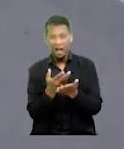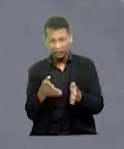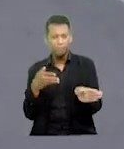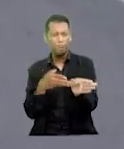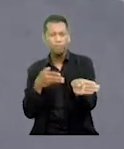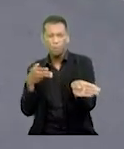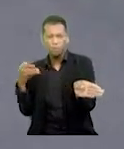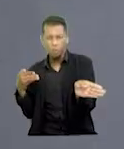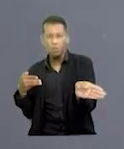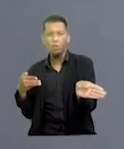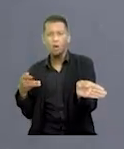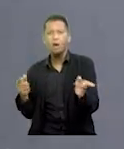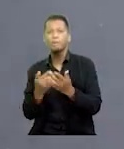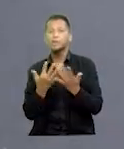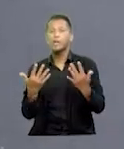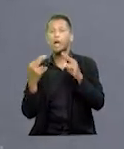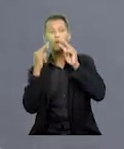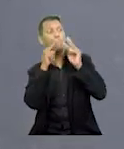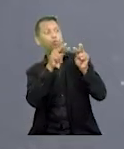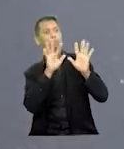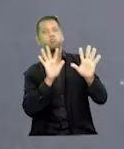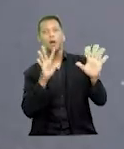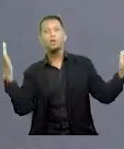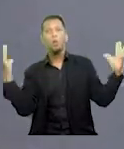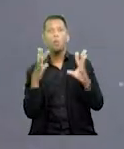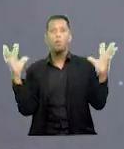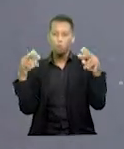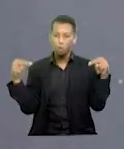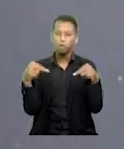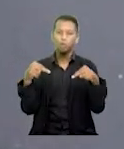yang mendatangi lokasi. Dari Bantul, Yogyakarta, Trisna Purwoko melaporkan.